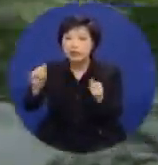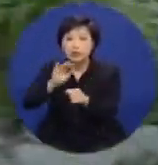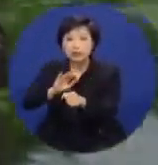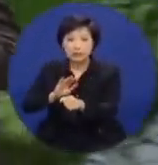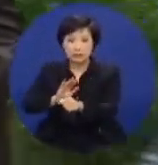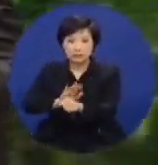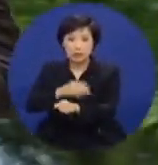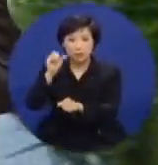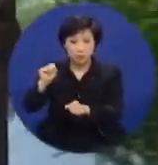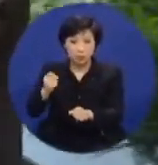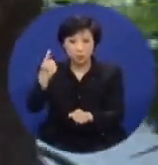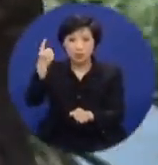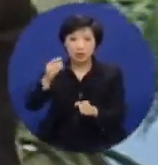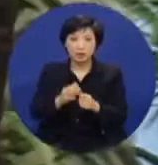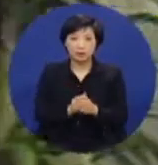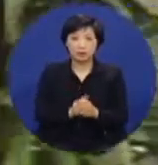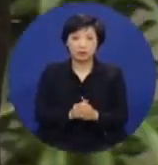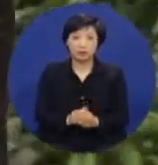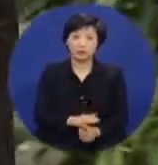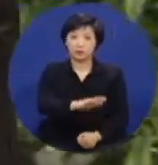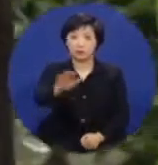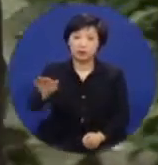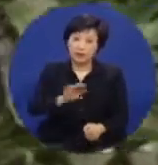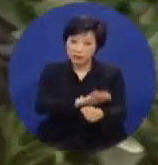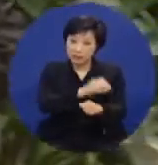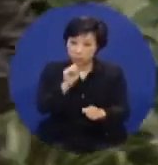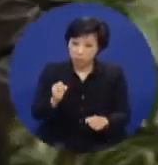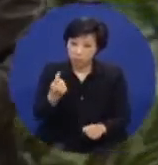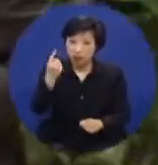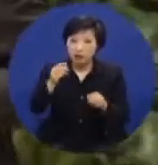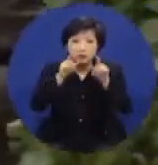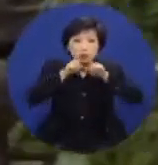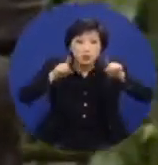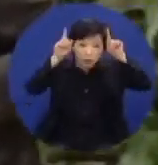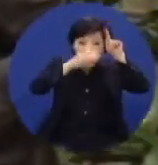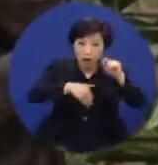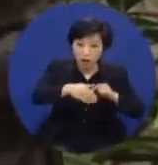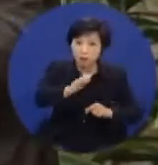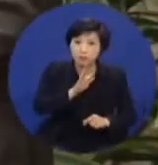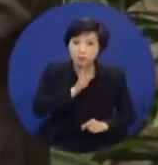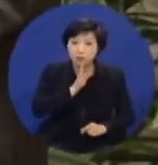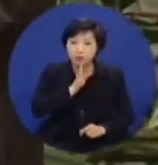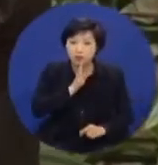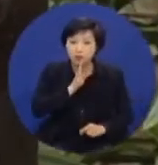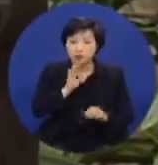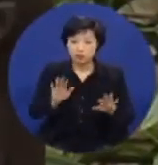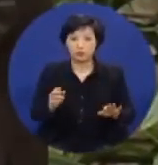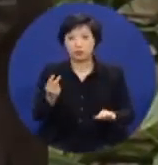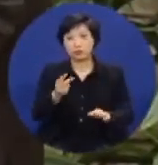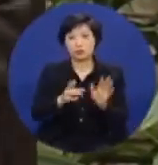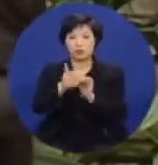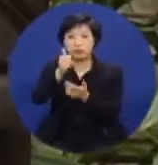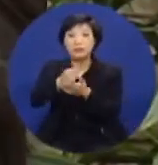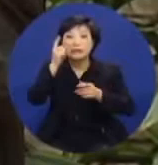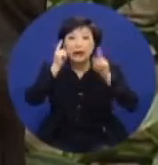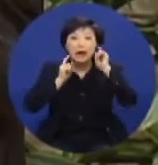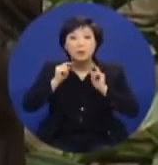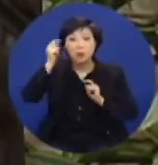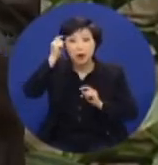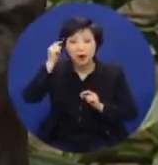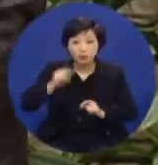인함이요 우리가 후 물 때문에 go 까 오던 요 그가 상함은 우리